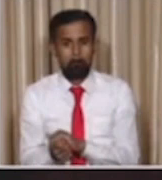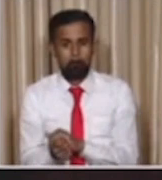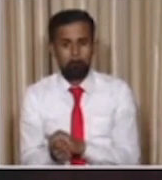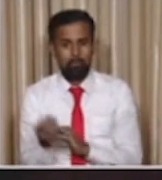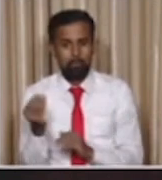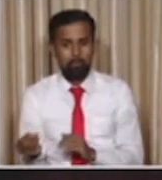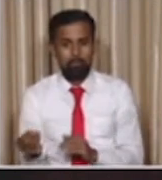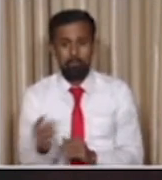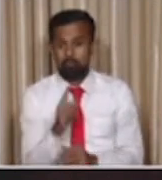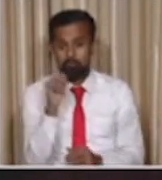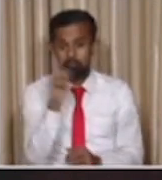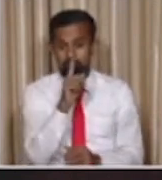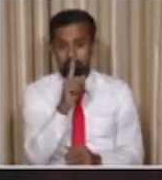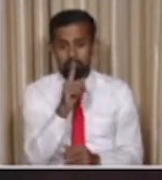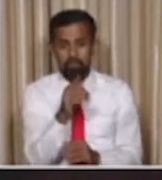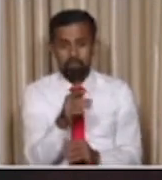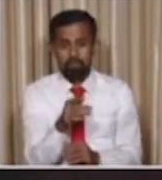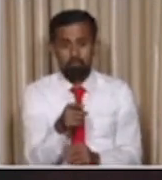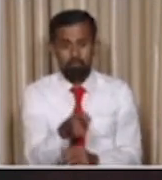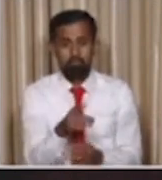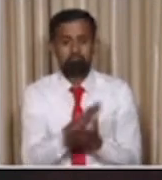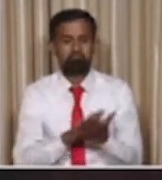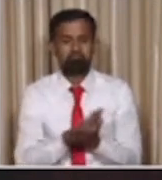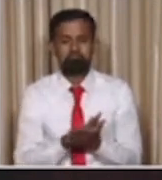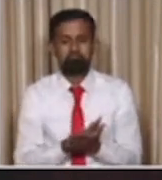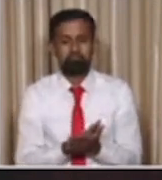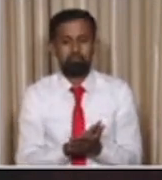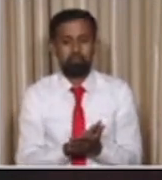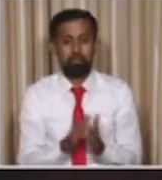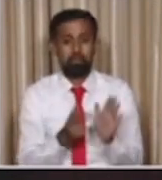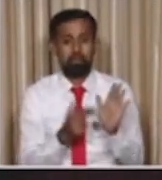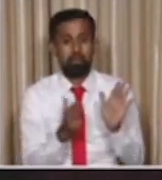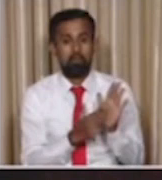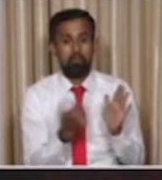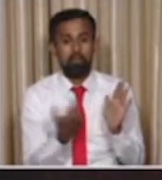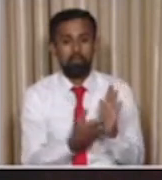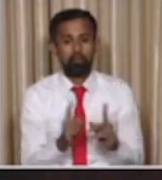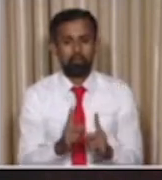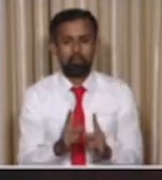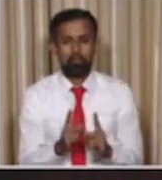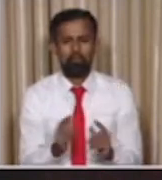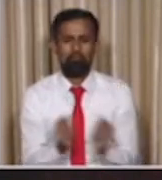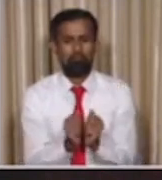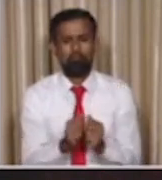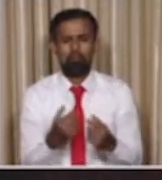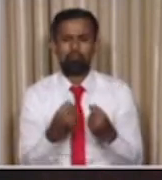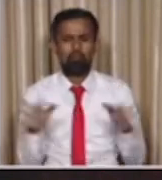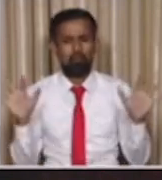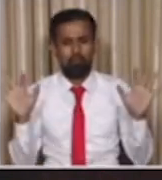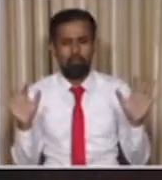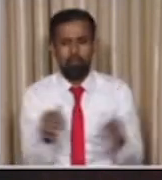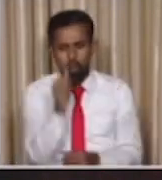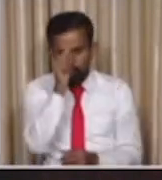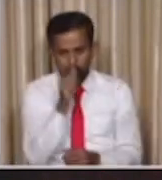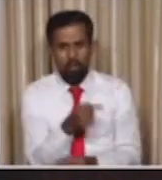දෙනවනම් ඉස්සල්ලාම සුද්ධ කරන්න ඕන ඕ මේක. එහෙනම් මේ NMR එක තියාගෙන ඉන්න ඕනේ මේක විසිරලා දාන්න. මේක ඇතුලේ